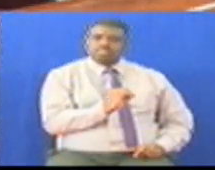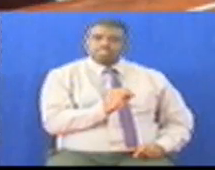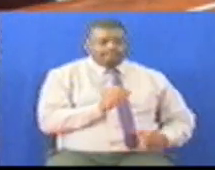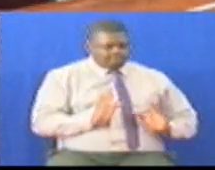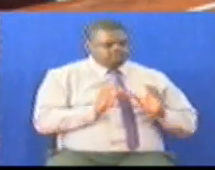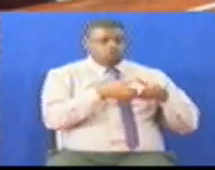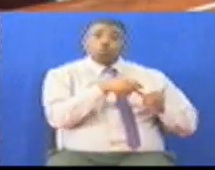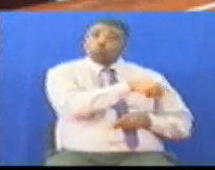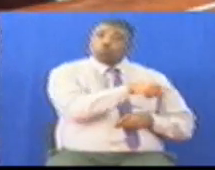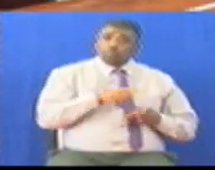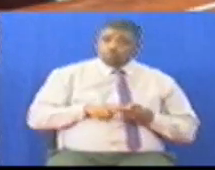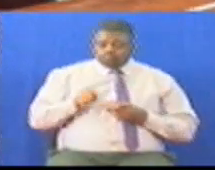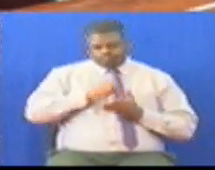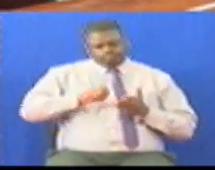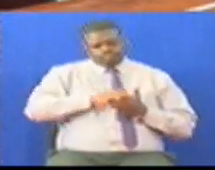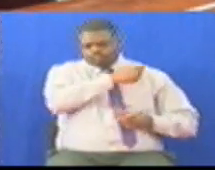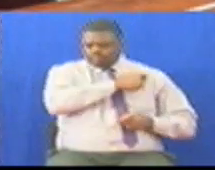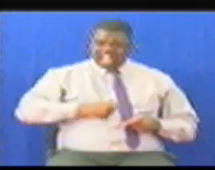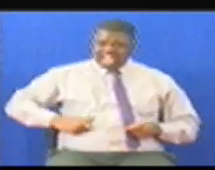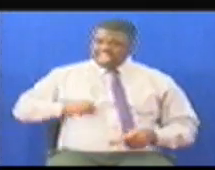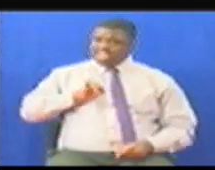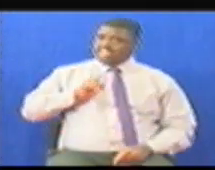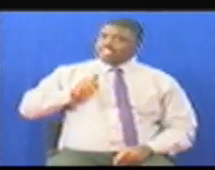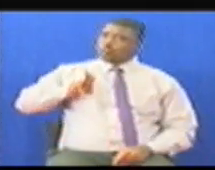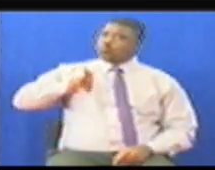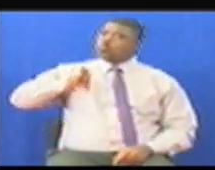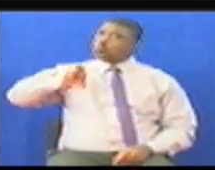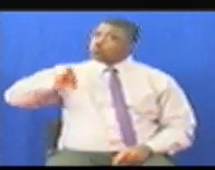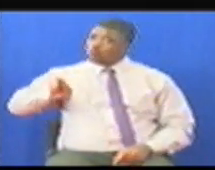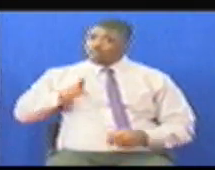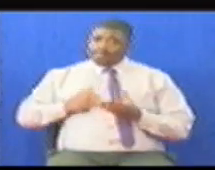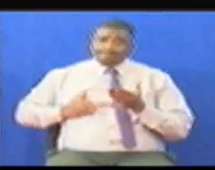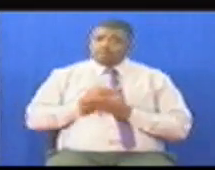20, ofisi ya Rais Ikulu iliidhinishiwa shilingi bilioni